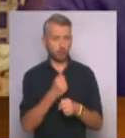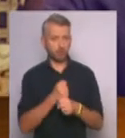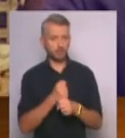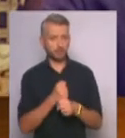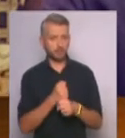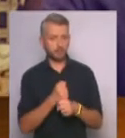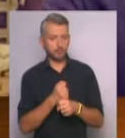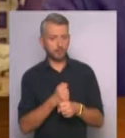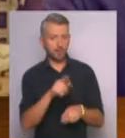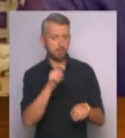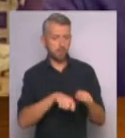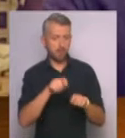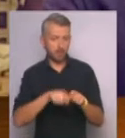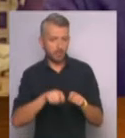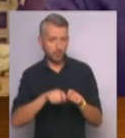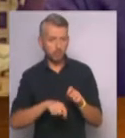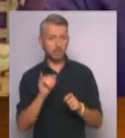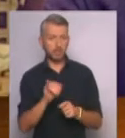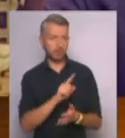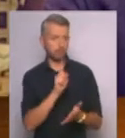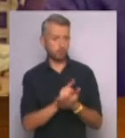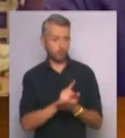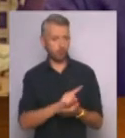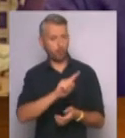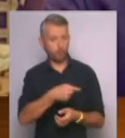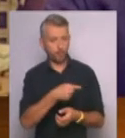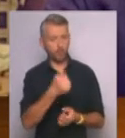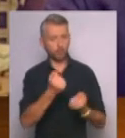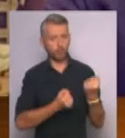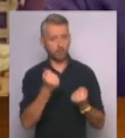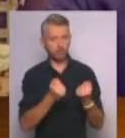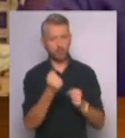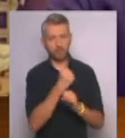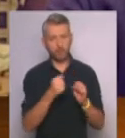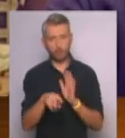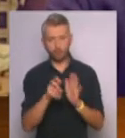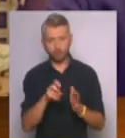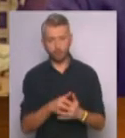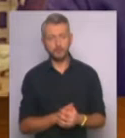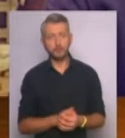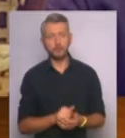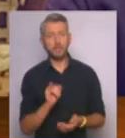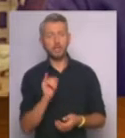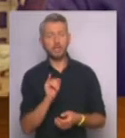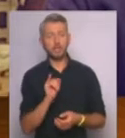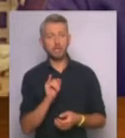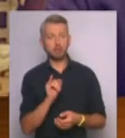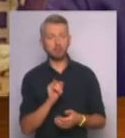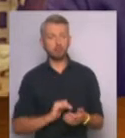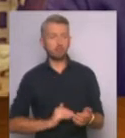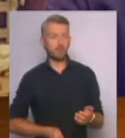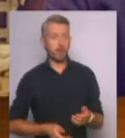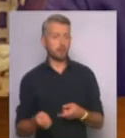зробить перевірку. Да, перевірку і зобов'яже водіїв вимикати двигуни. І до приватних